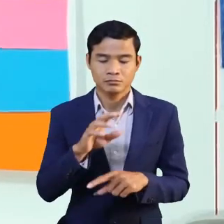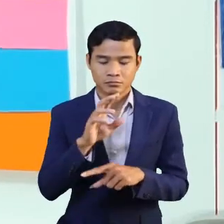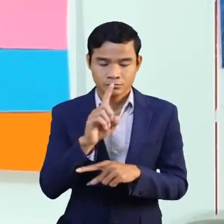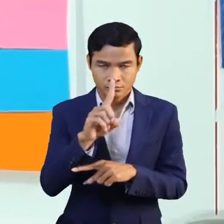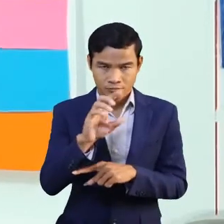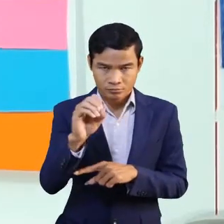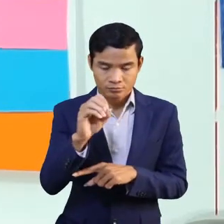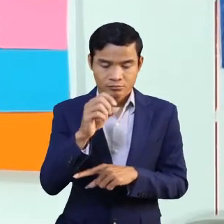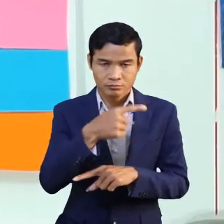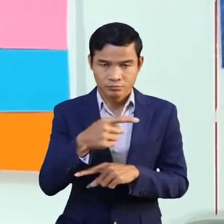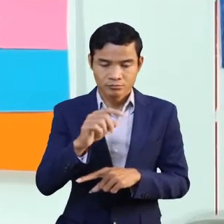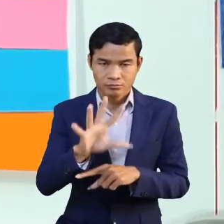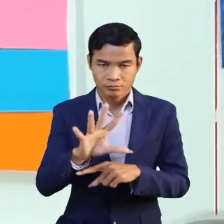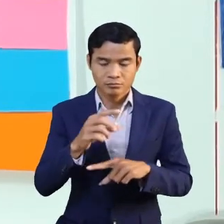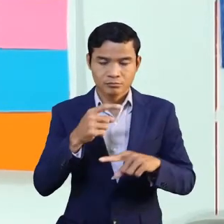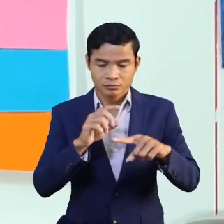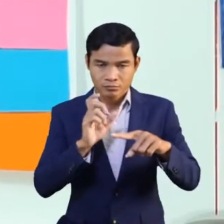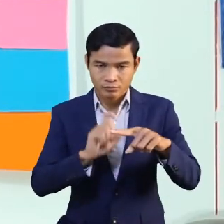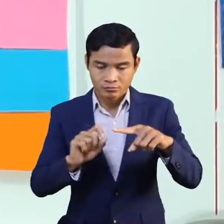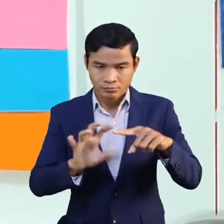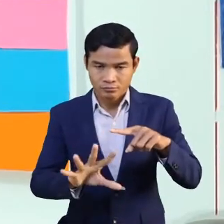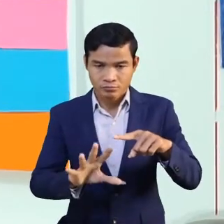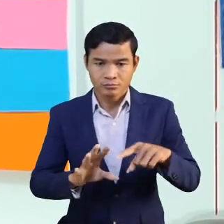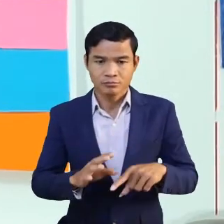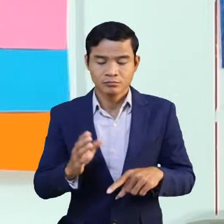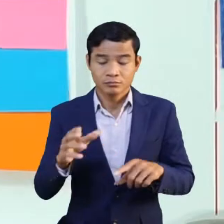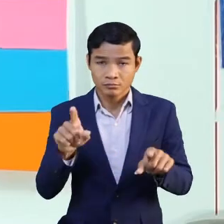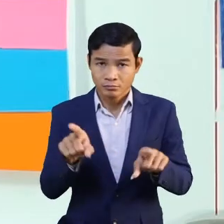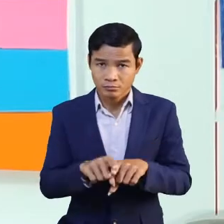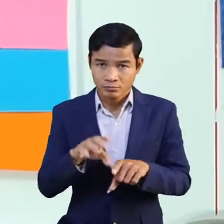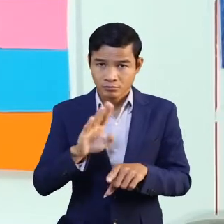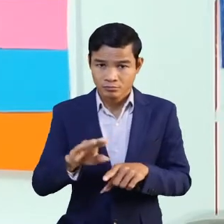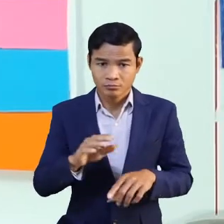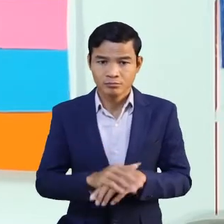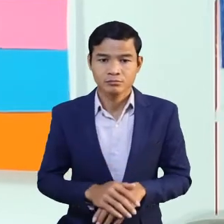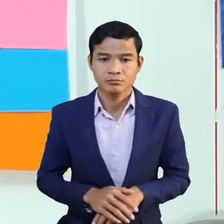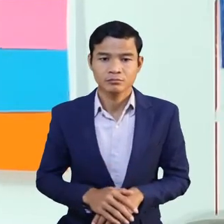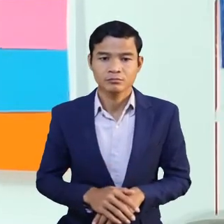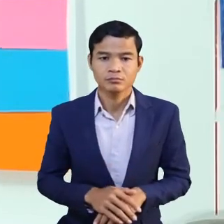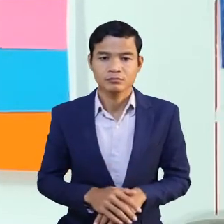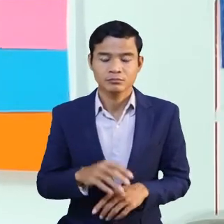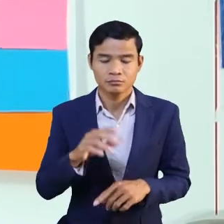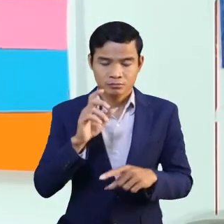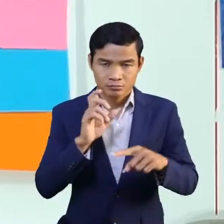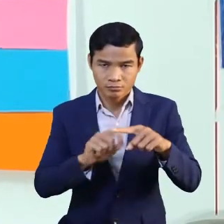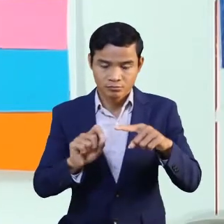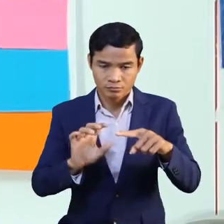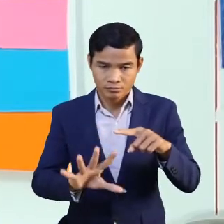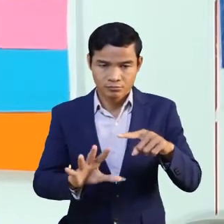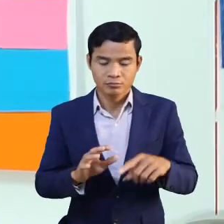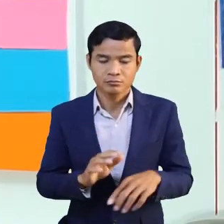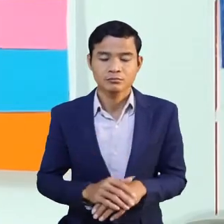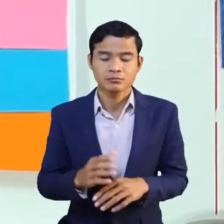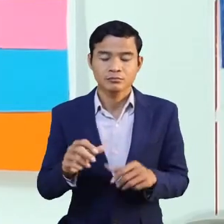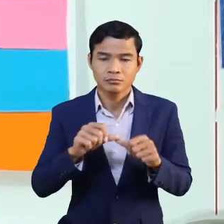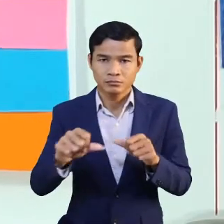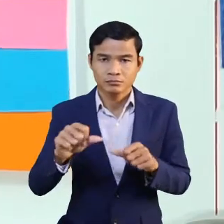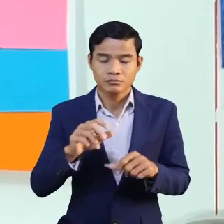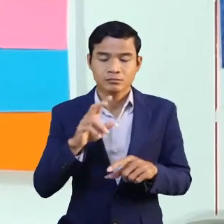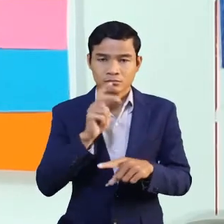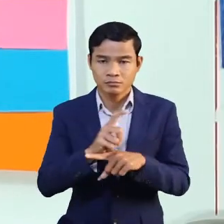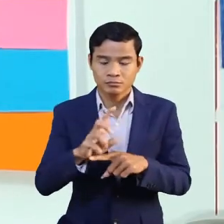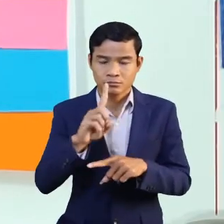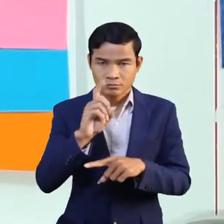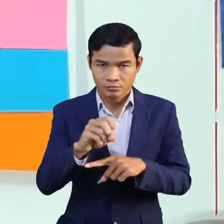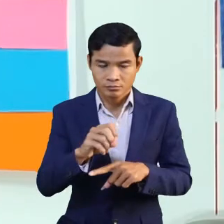10ដក5នៅសល់5សរសេរលេខ5ចាដូចទេគុន10ដក5នៅសល់5សរសេរលេខ5តបបន្តទៅខ្ទ